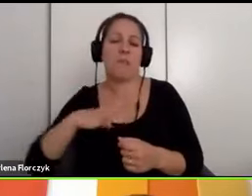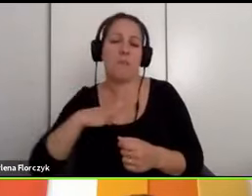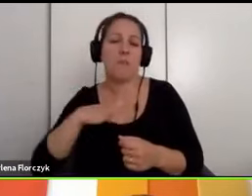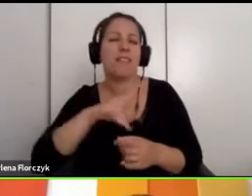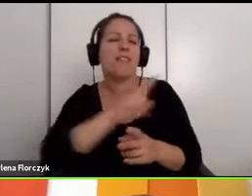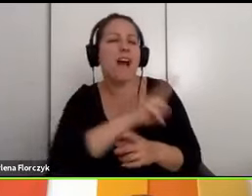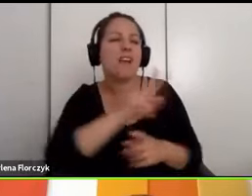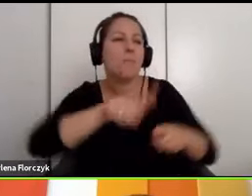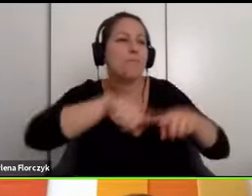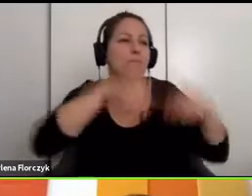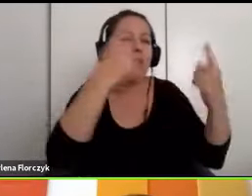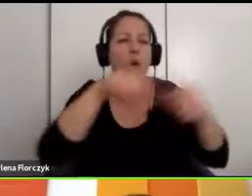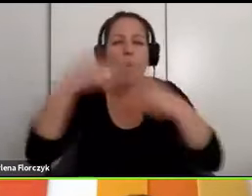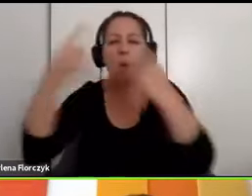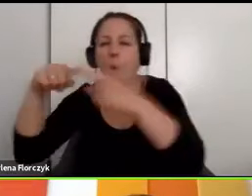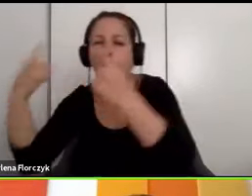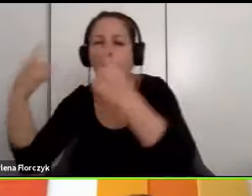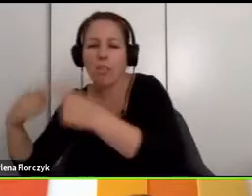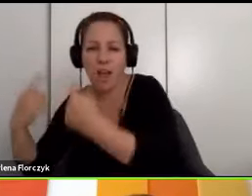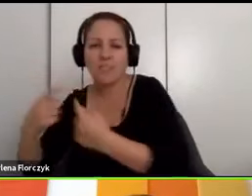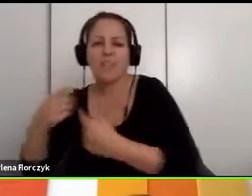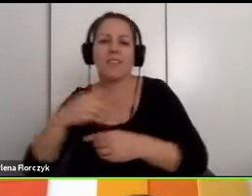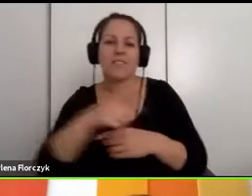przekonać każdego, że teatr to nie jest